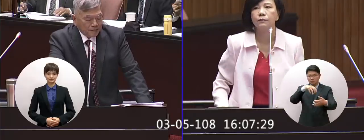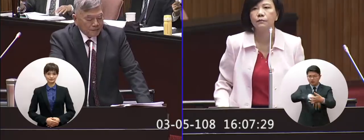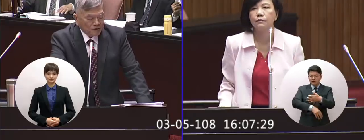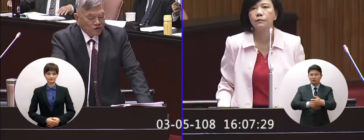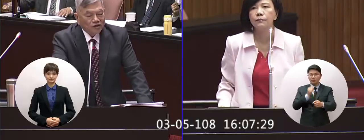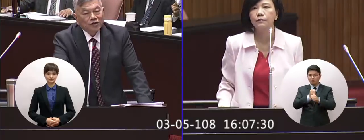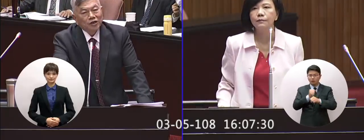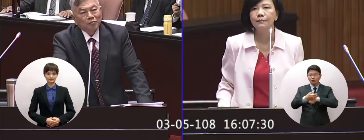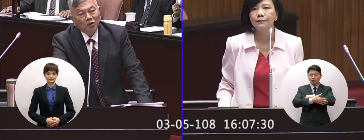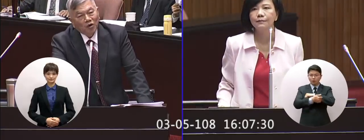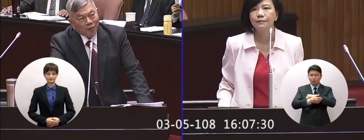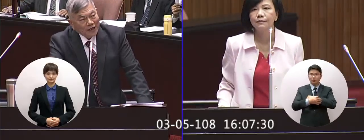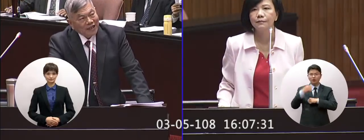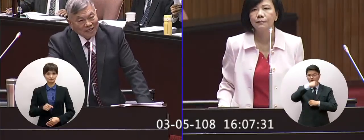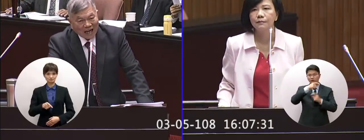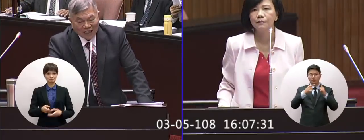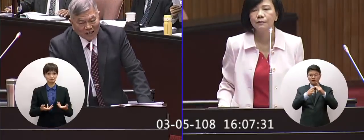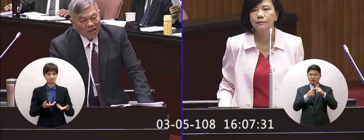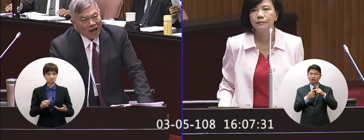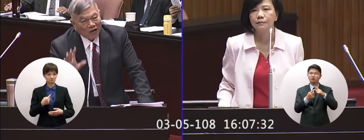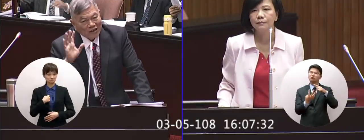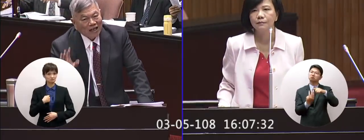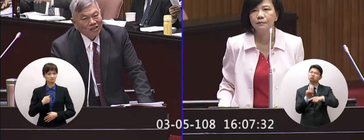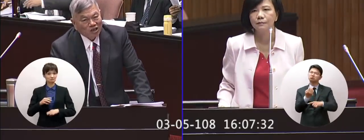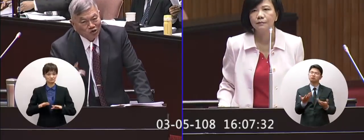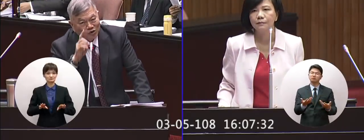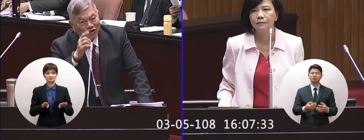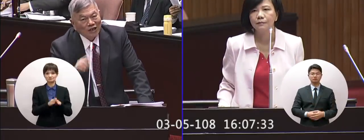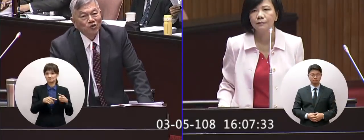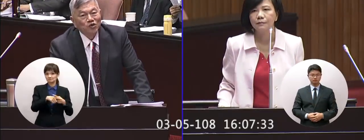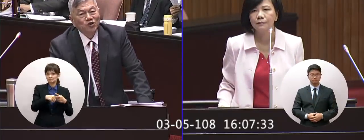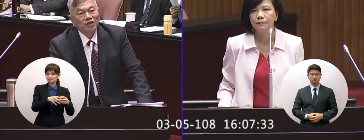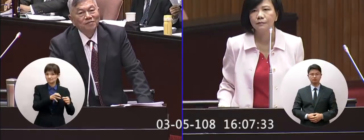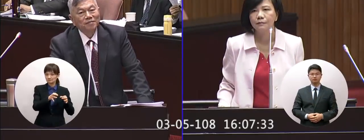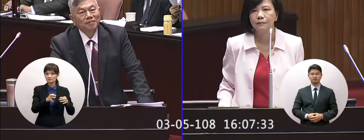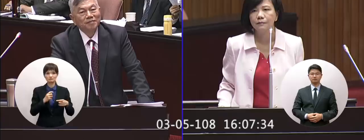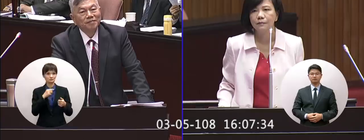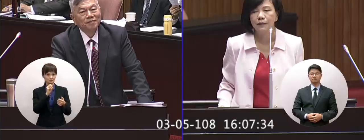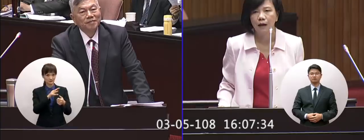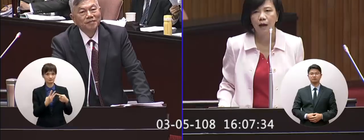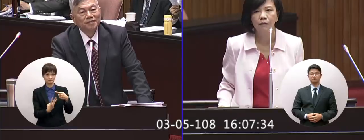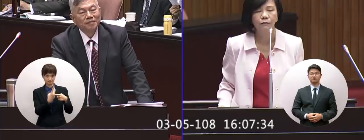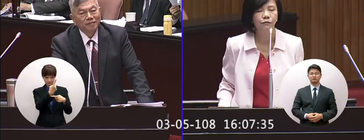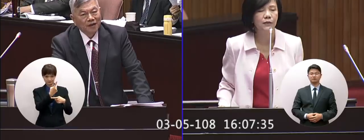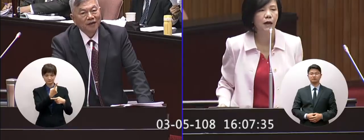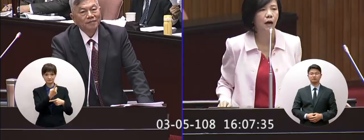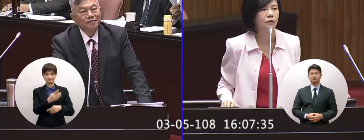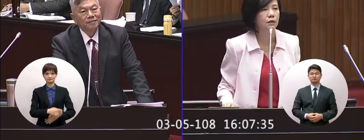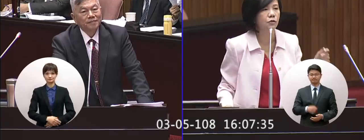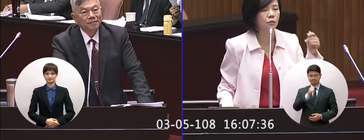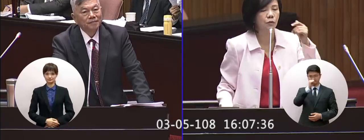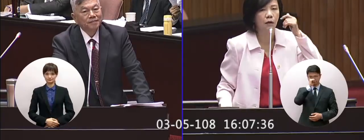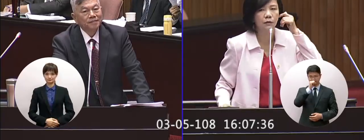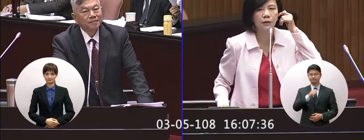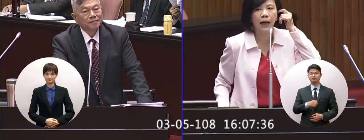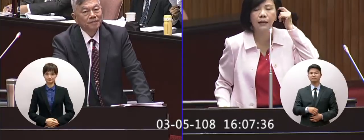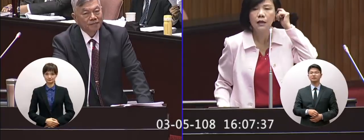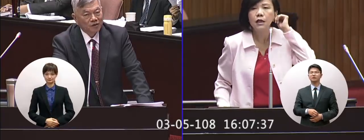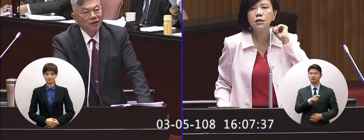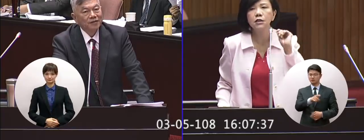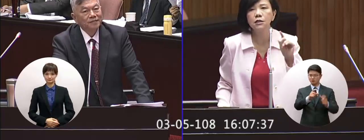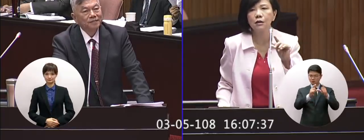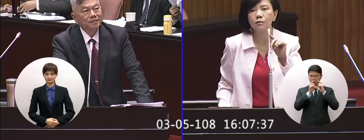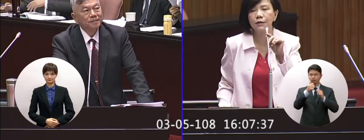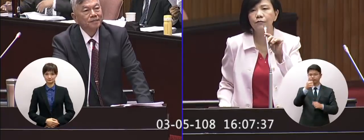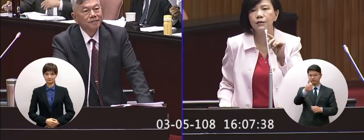人？ 这部分我们也在跟开发商讲，至少三分之一。 好，非常好，这就是我要的答